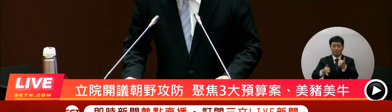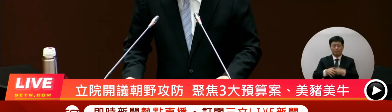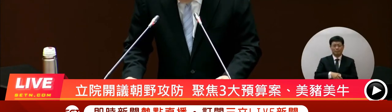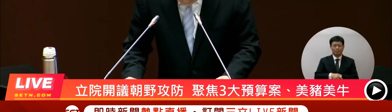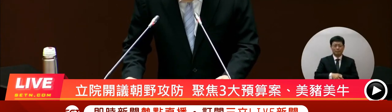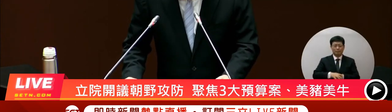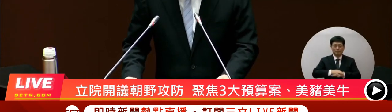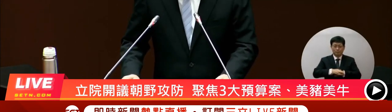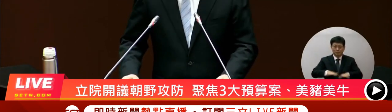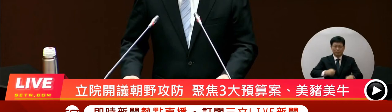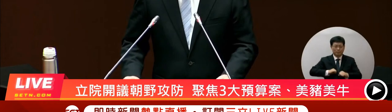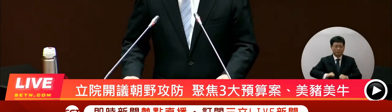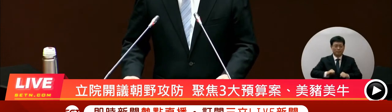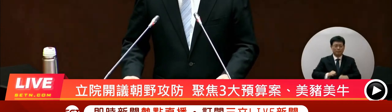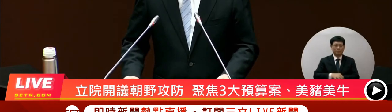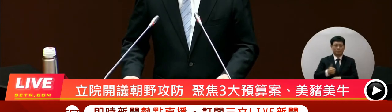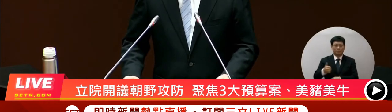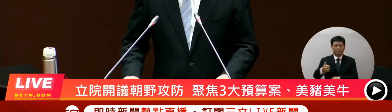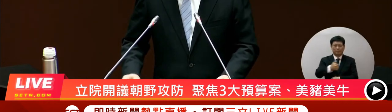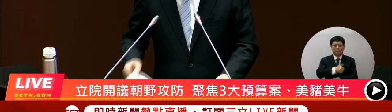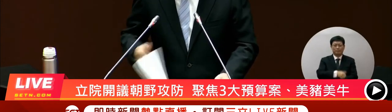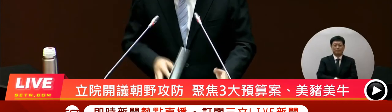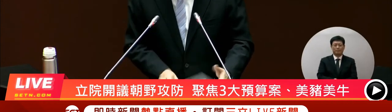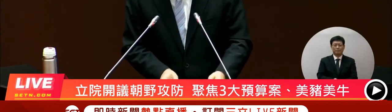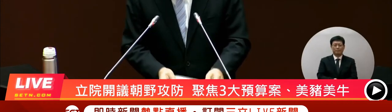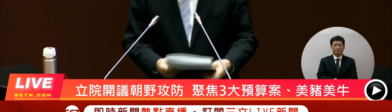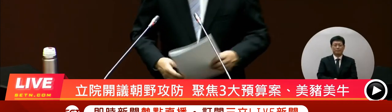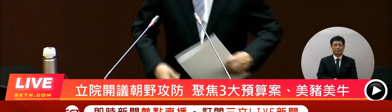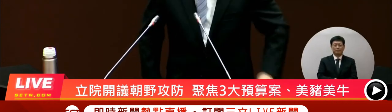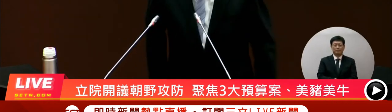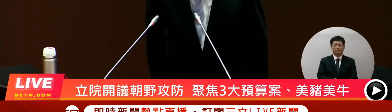进平安健康，谢谢大家。